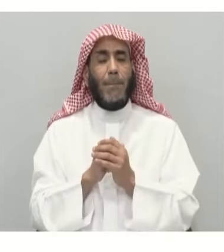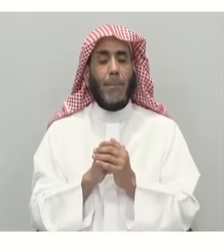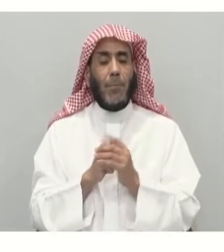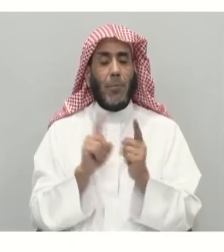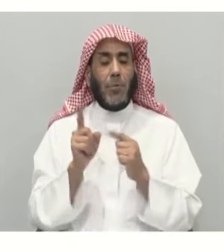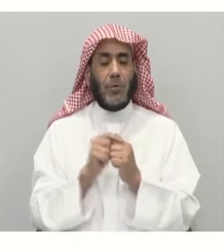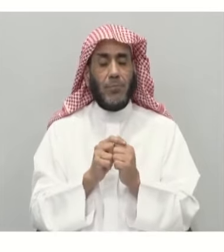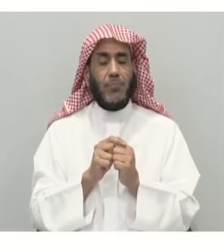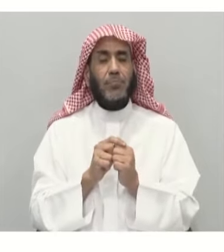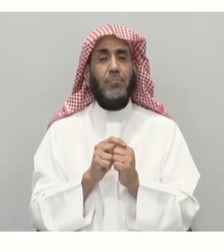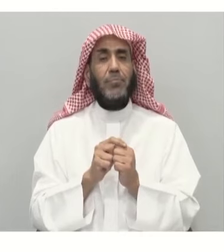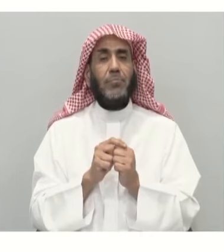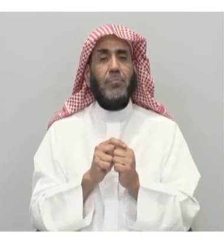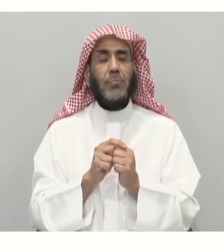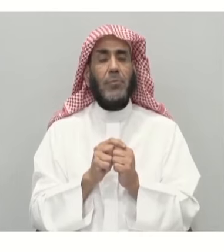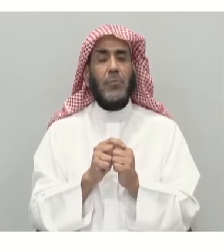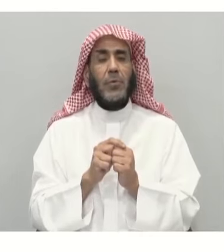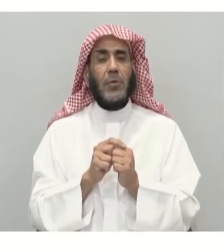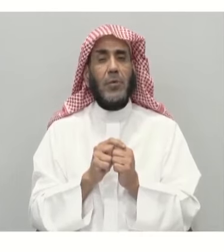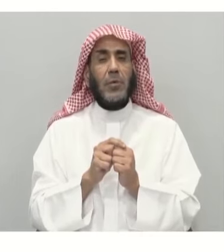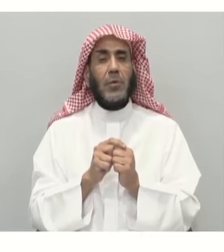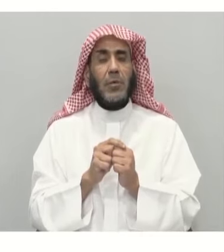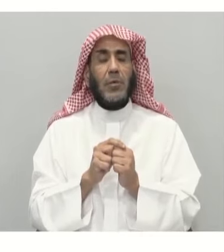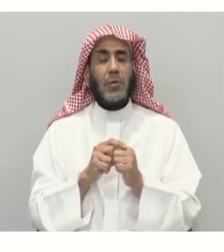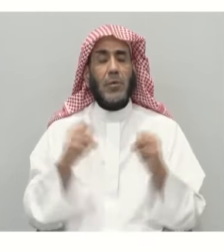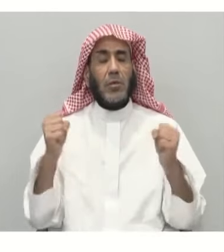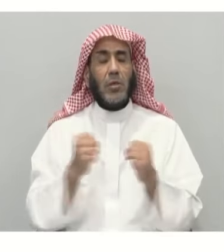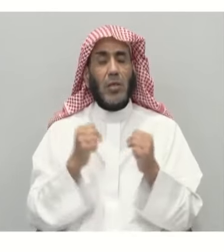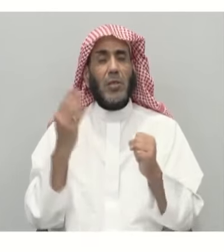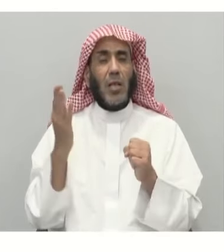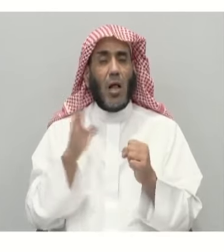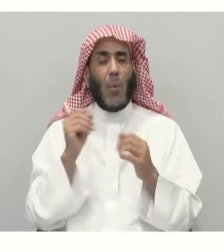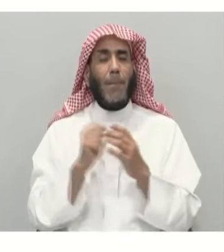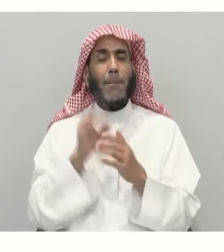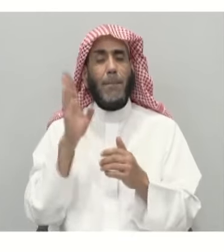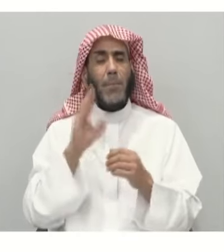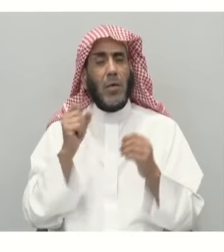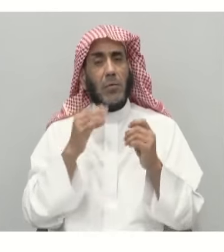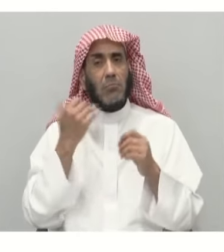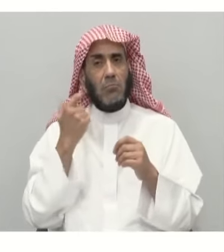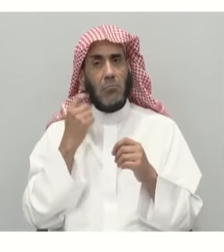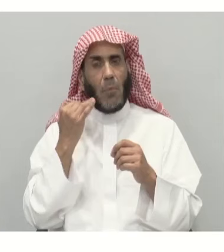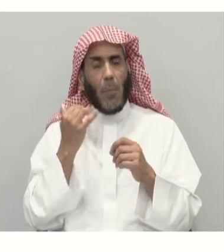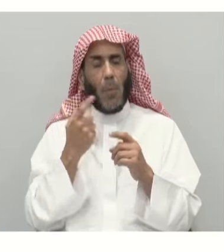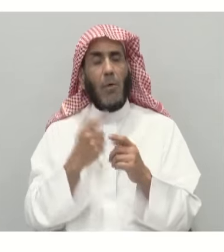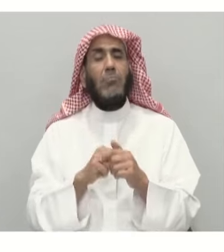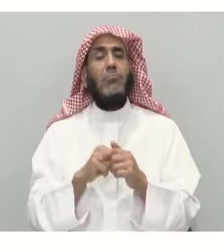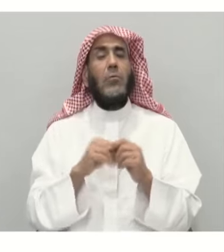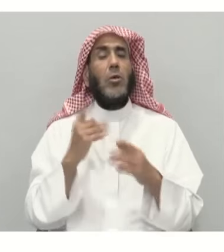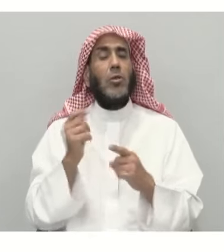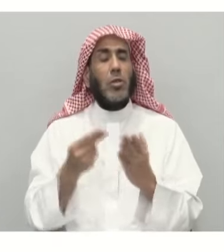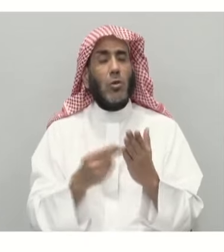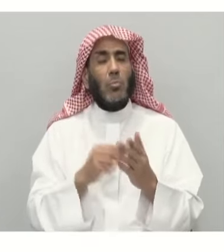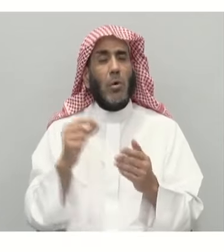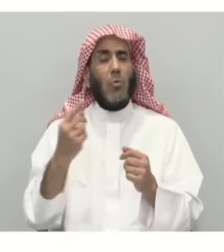خلال هذا الدرس في نشاطات التعلم ايضا يقول انتبه عندما تكتب لوحدك